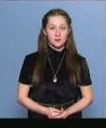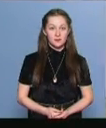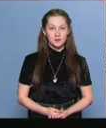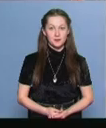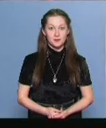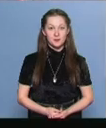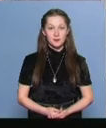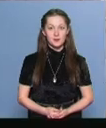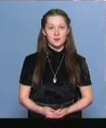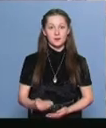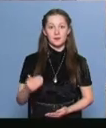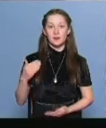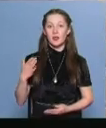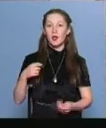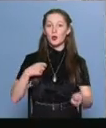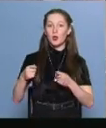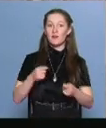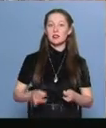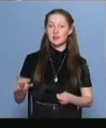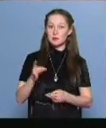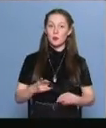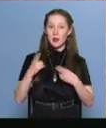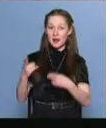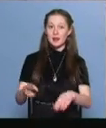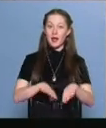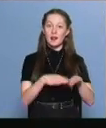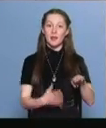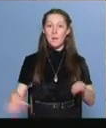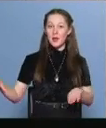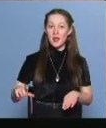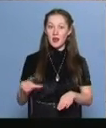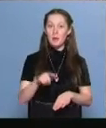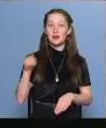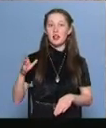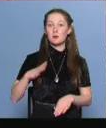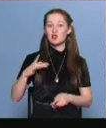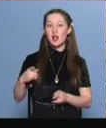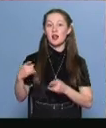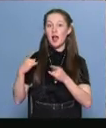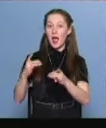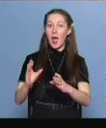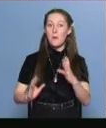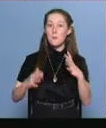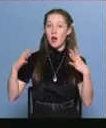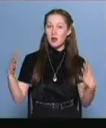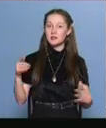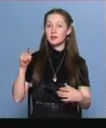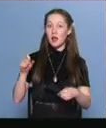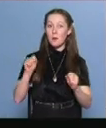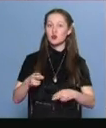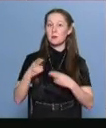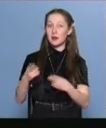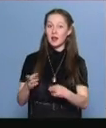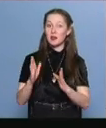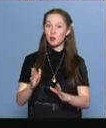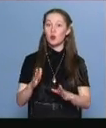Здравствуйте. Вновь назначенный руководитель республики прибыл на Камский берег рано утром. Его ждал КАМАЗ. В Симониху сейчас можно добраться только на вездеходе. И журналисты. Один